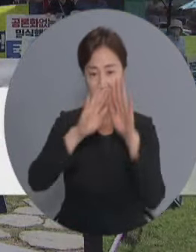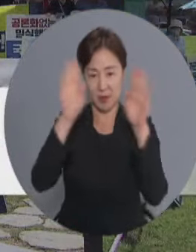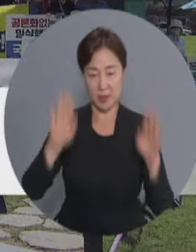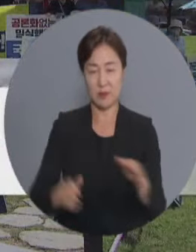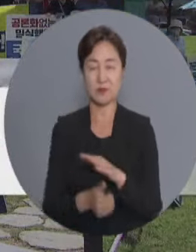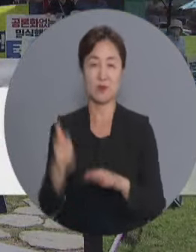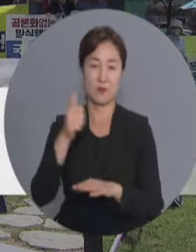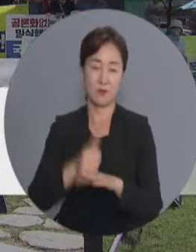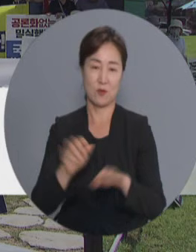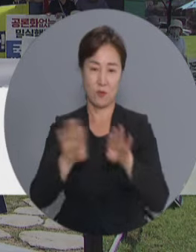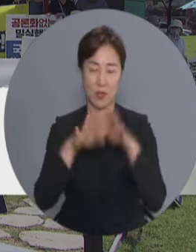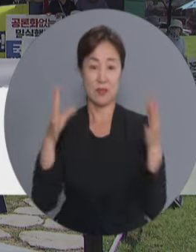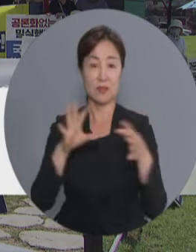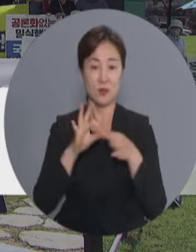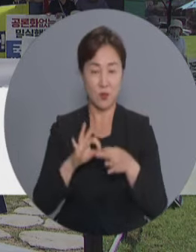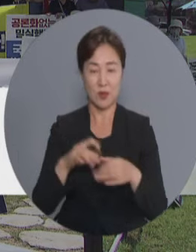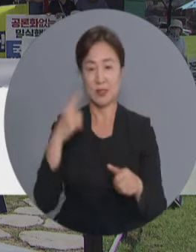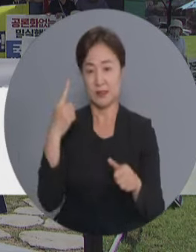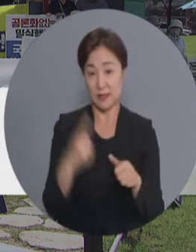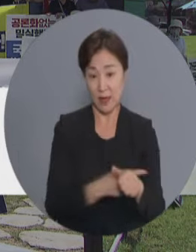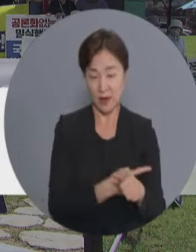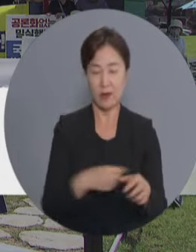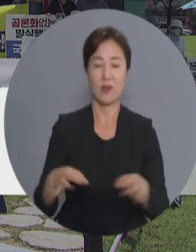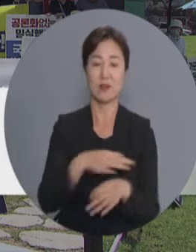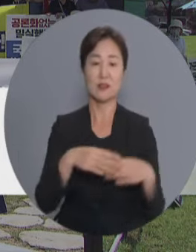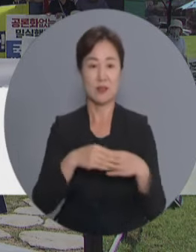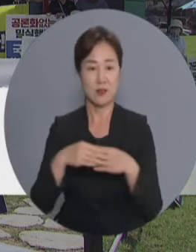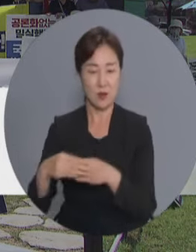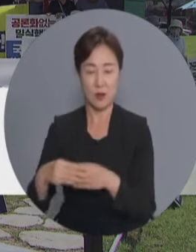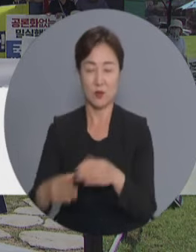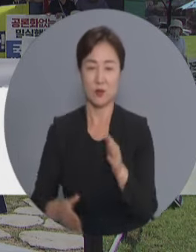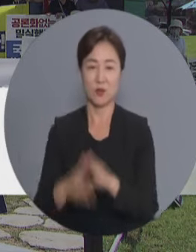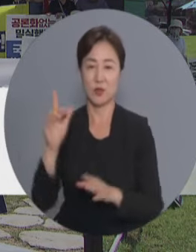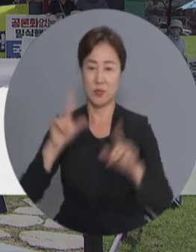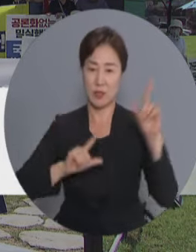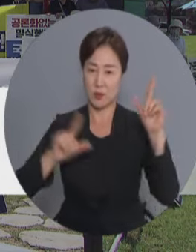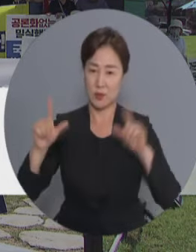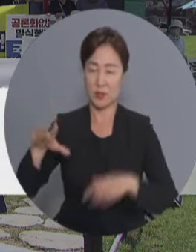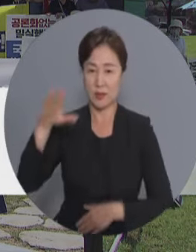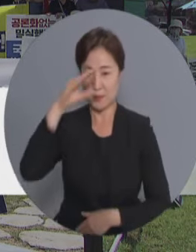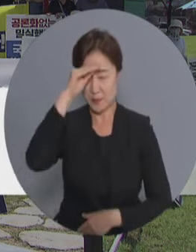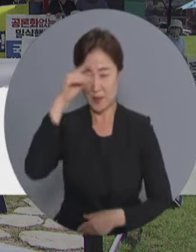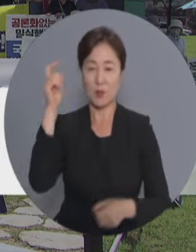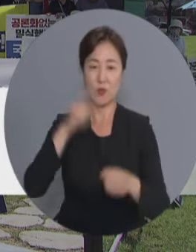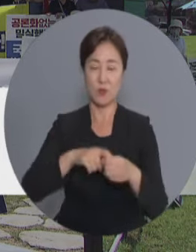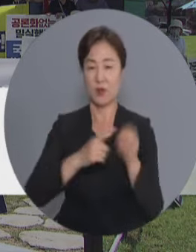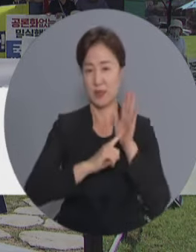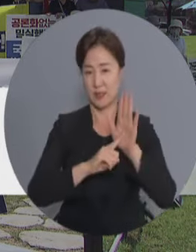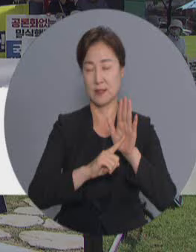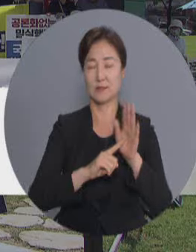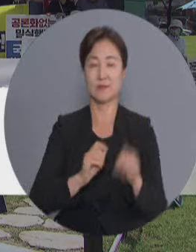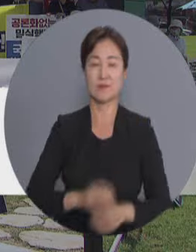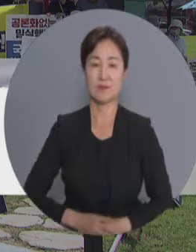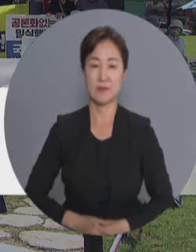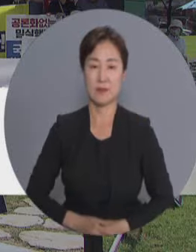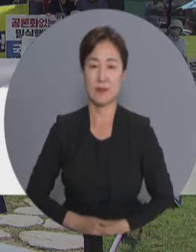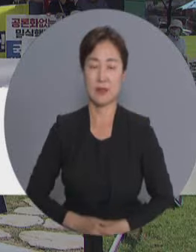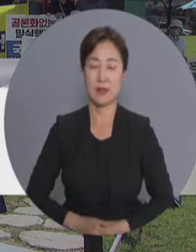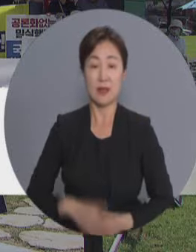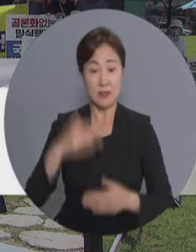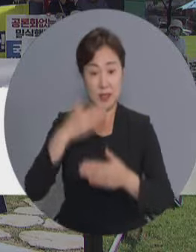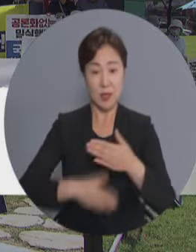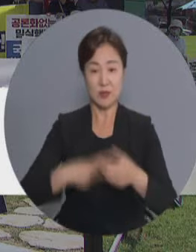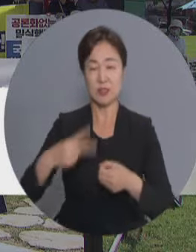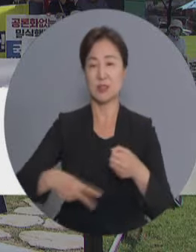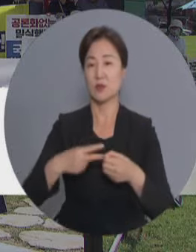성공 개최를 통해 생태가 경제를 견인하는 도시 모델의 새로운 이정표를 제시했습니다. 시는 남은 임기